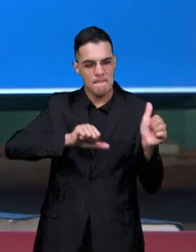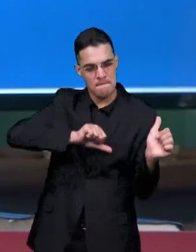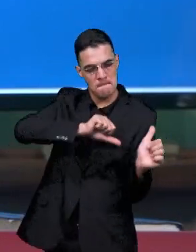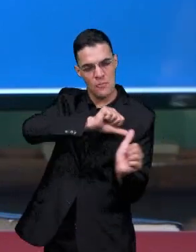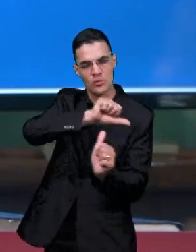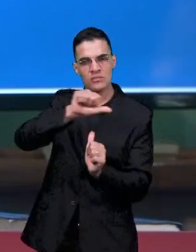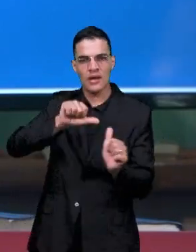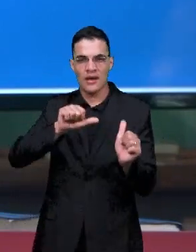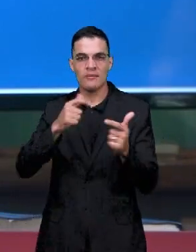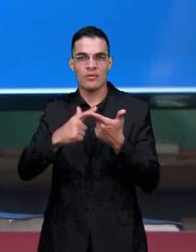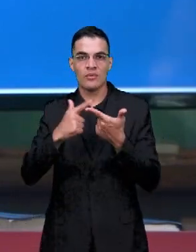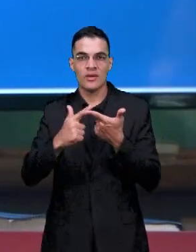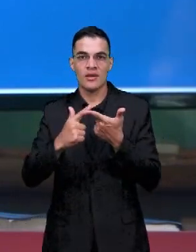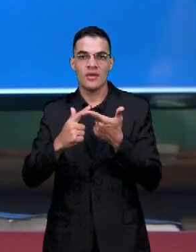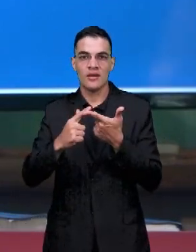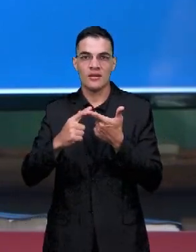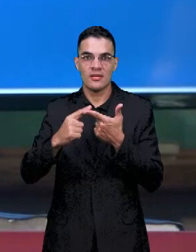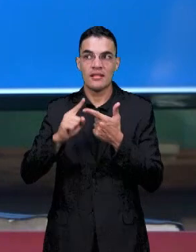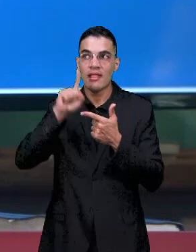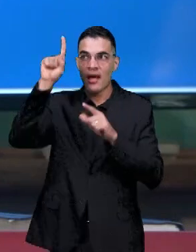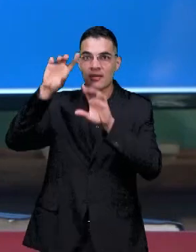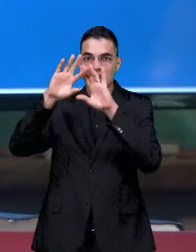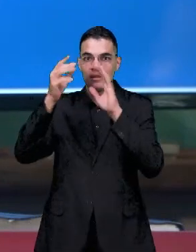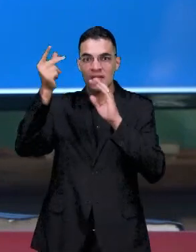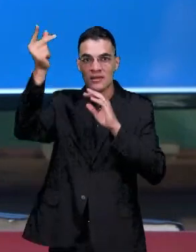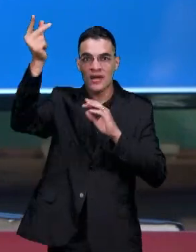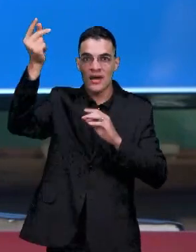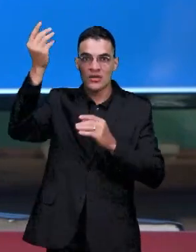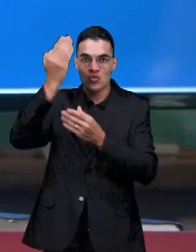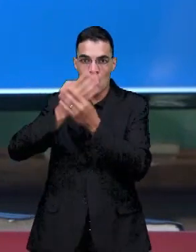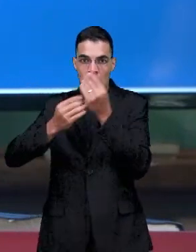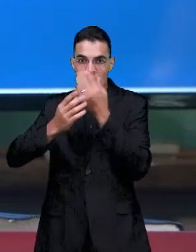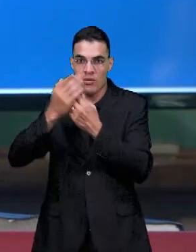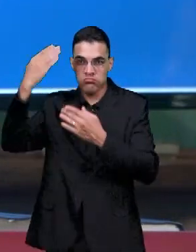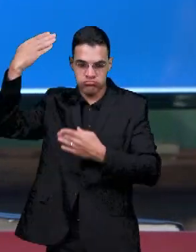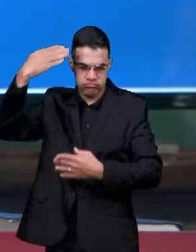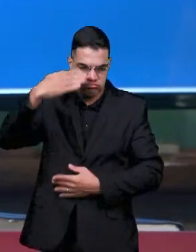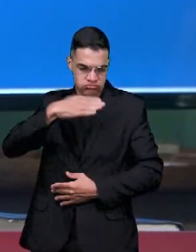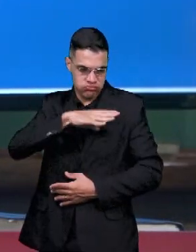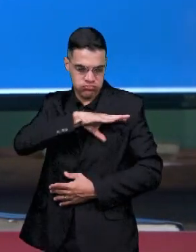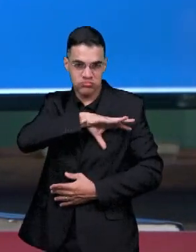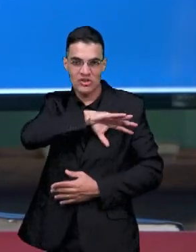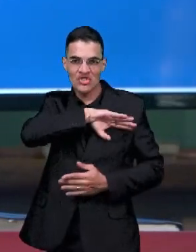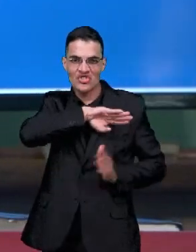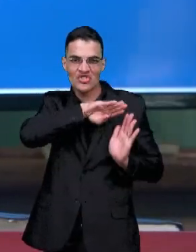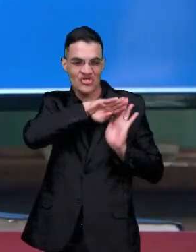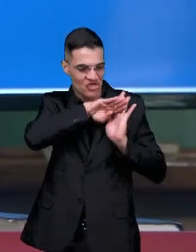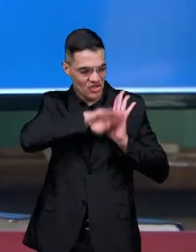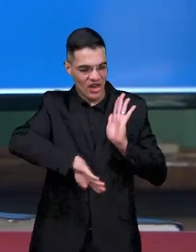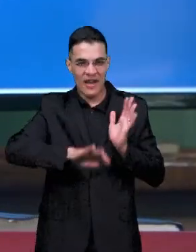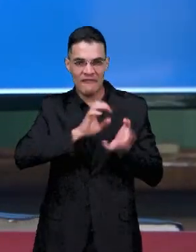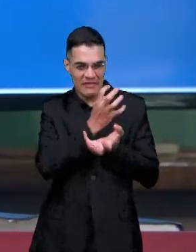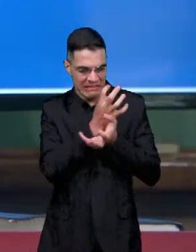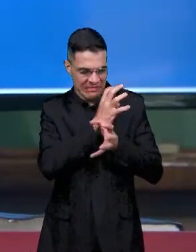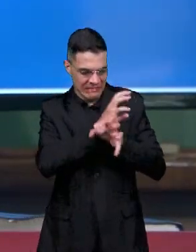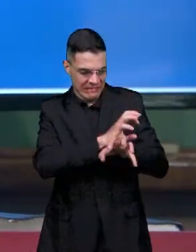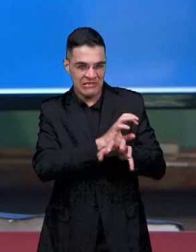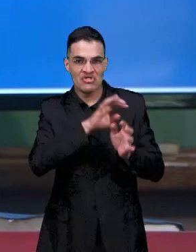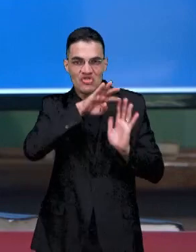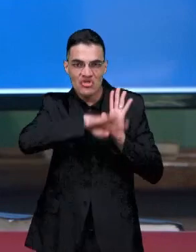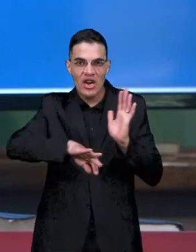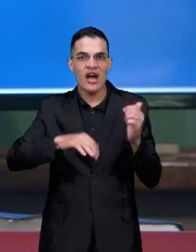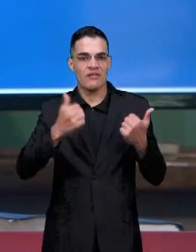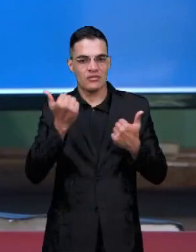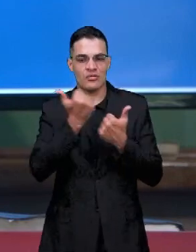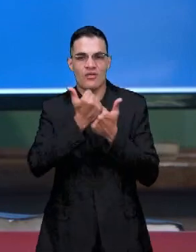рука, крепкая рука с огнем, она входила в сердце этой сестры и удаляла,